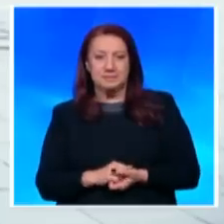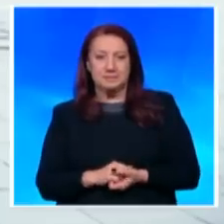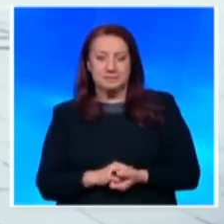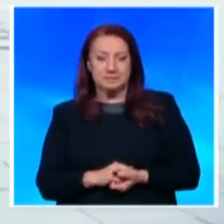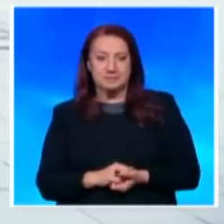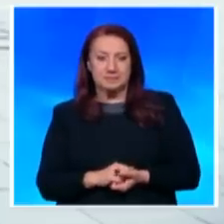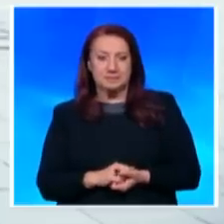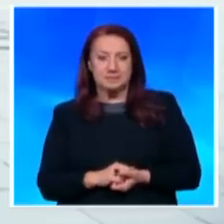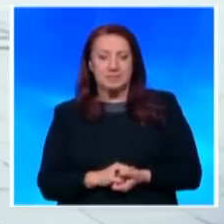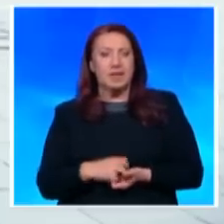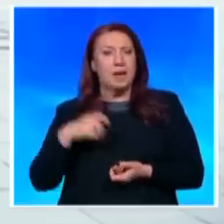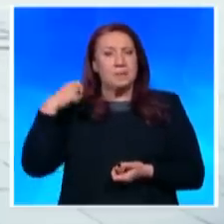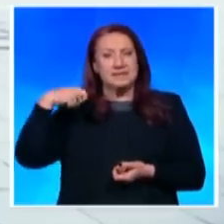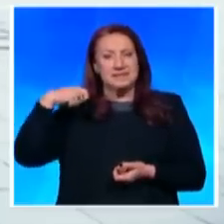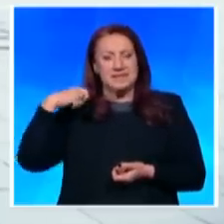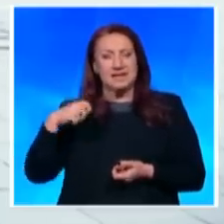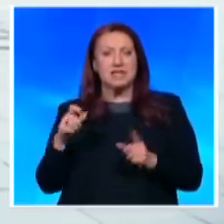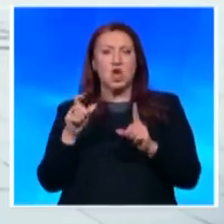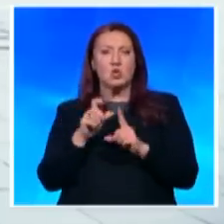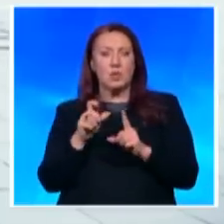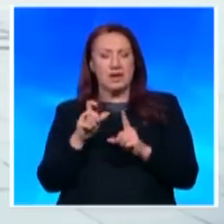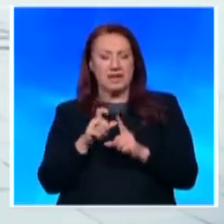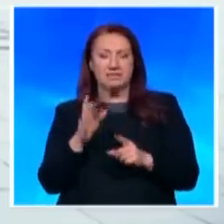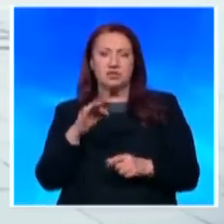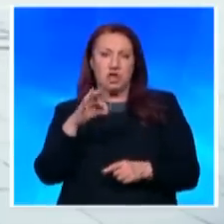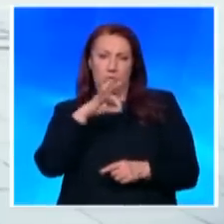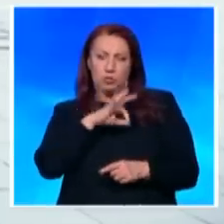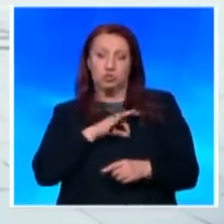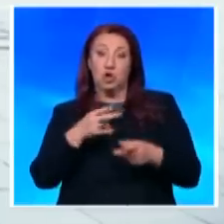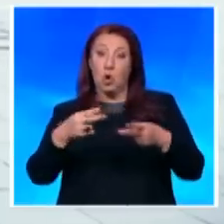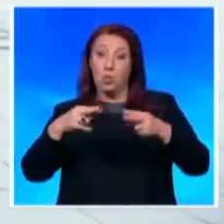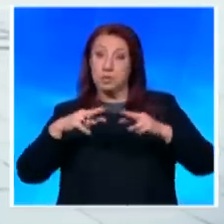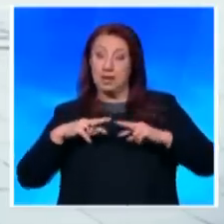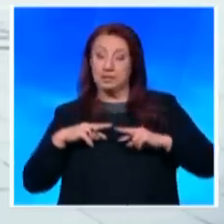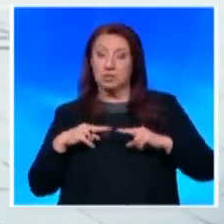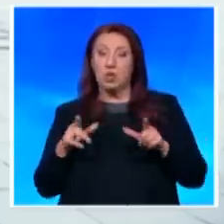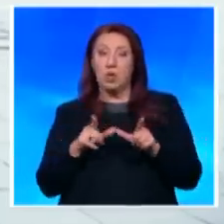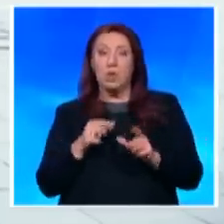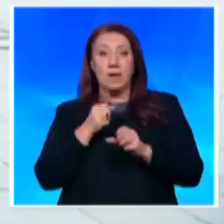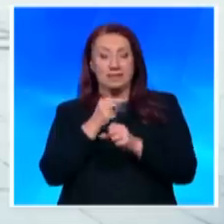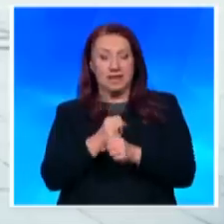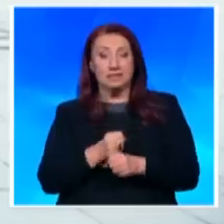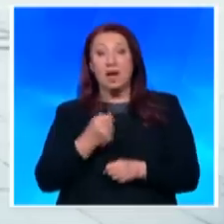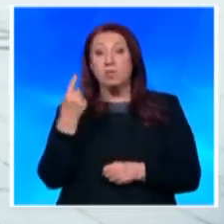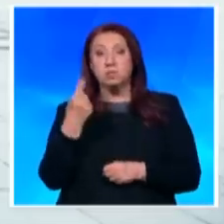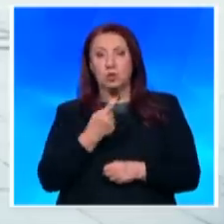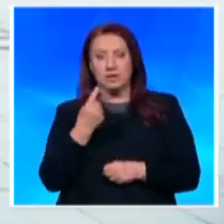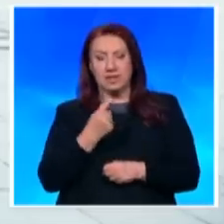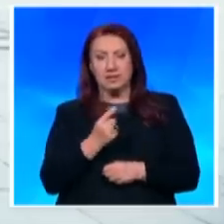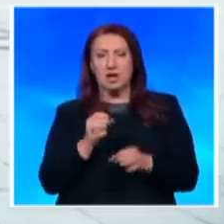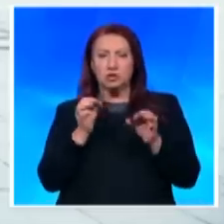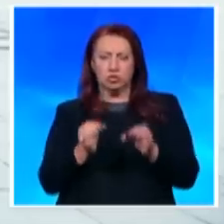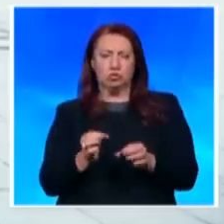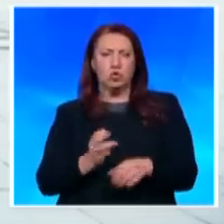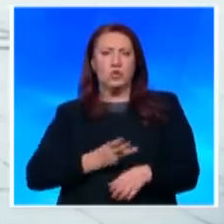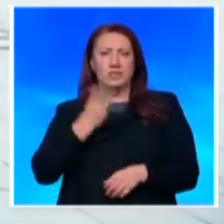Добър вечер и от мен. Президентът Румен Радев ще получи обратно дадения мандат в понеделник в 3 часа, точно една седмица след като го даде